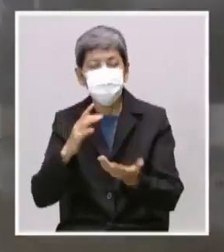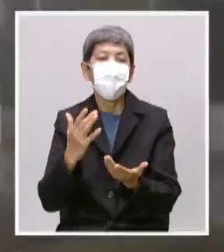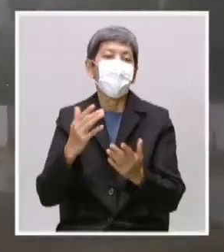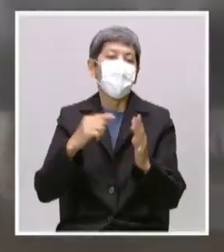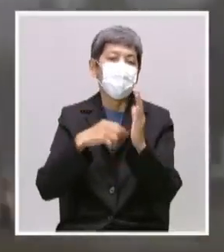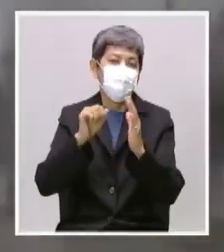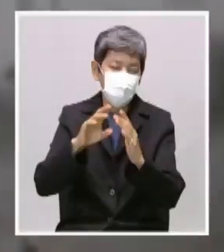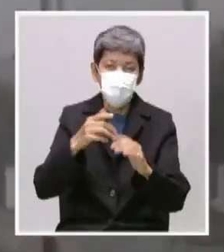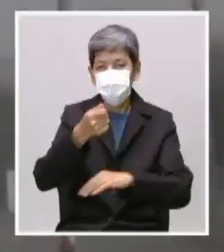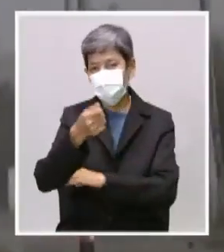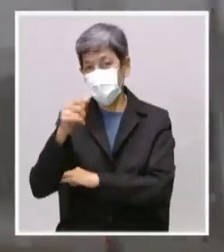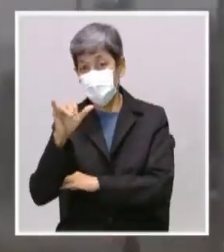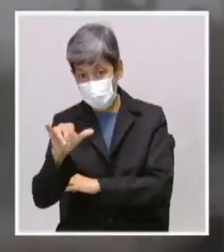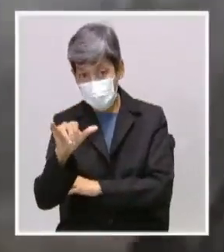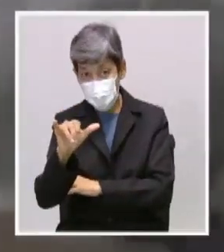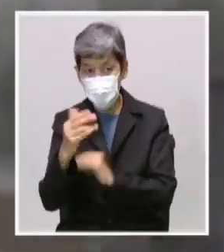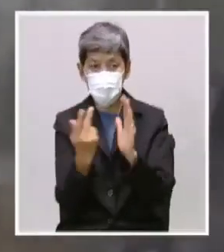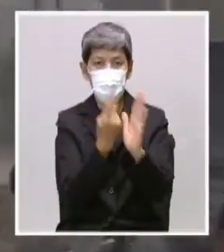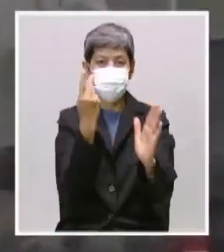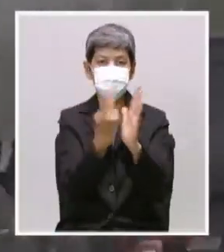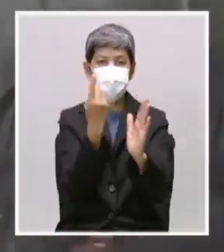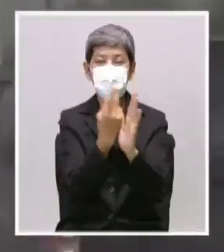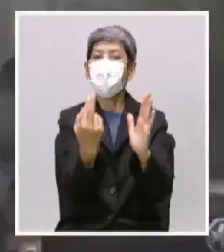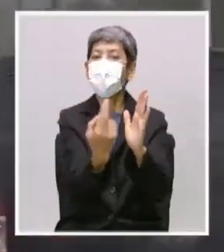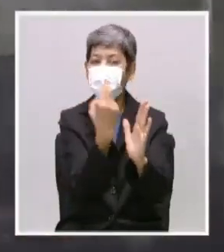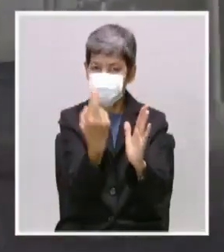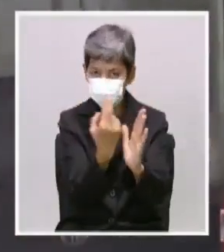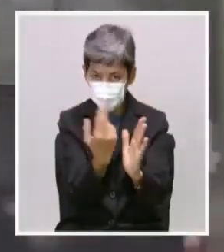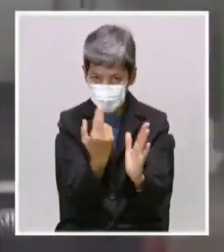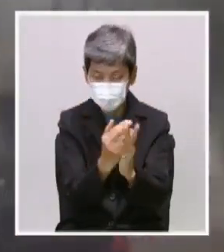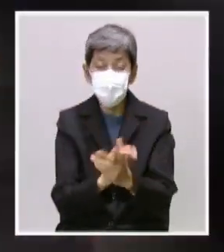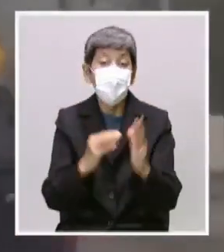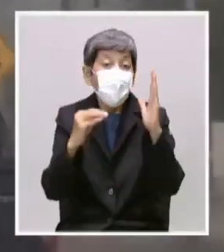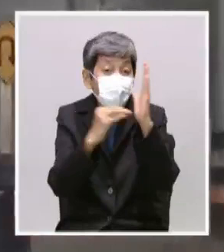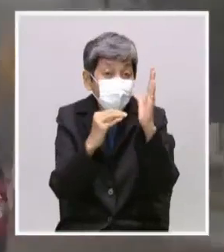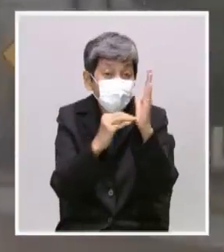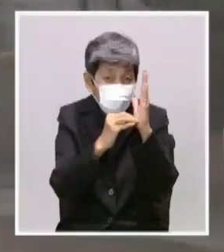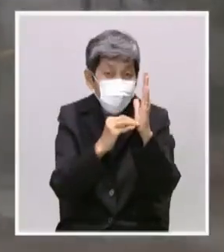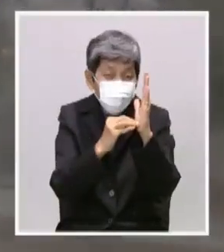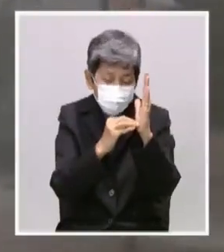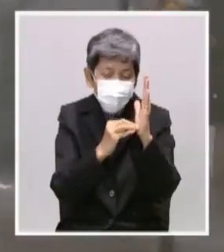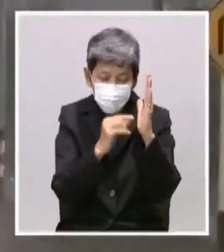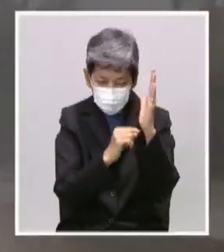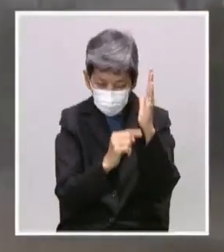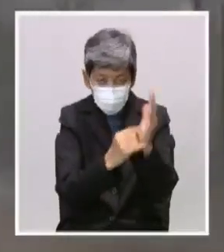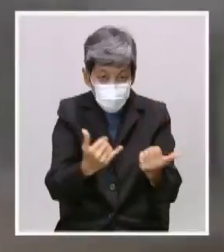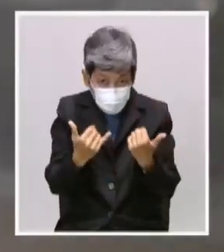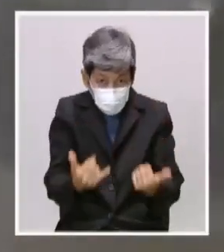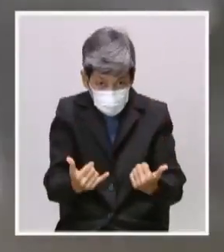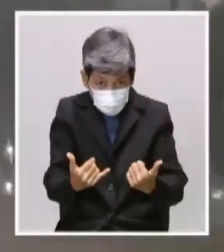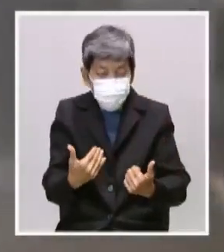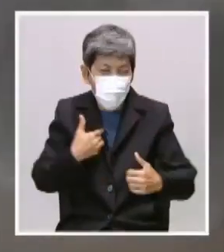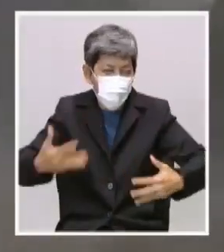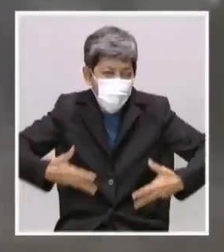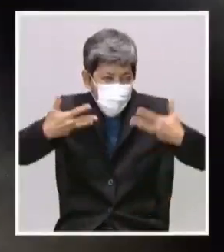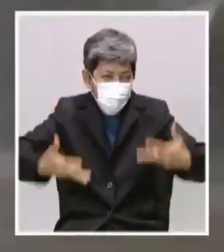บุรีพระนครศรีอยุธยากาญจนบุรีและราชบุรีส่วนกรุงเทพมหานครปริมณฑลวันนี้มีอ